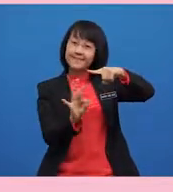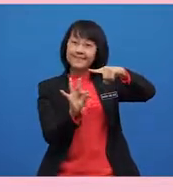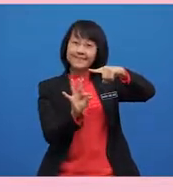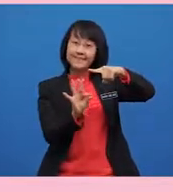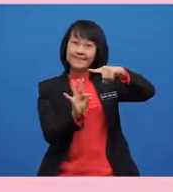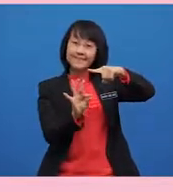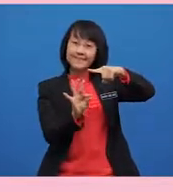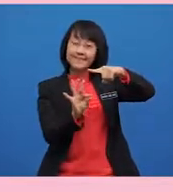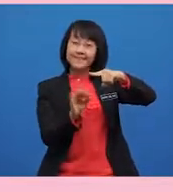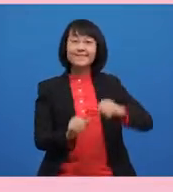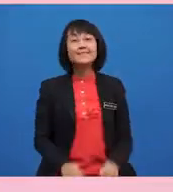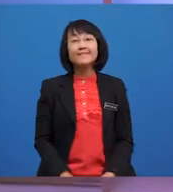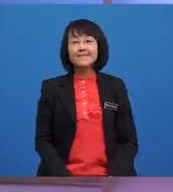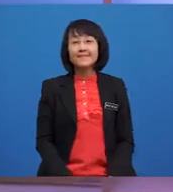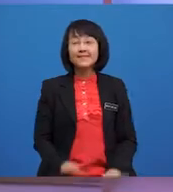1/9.